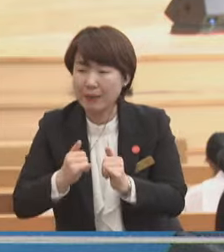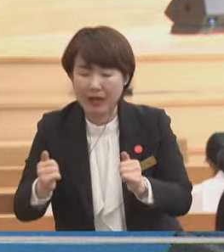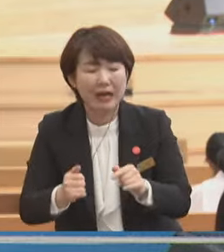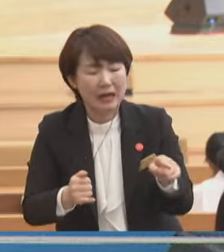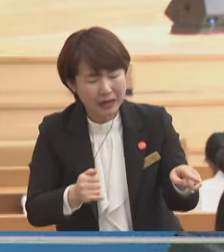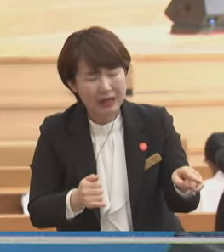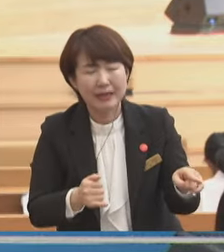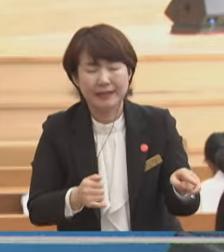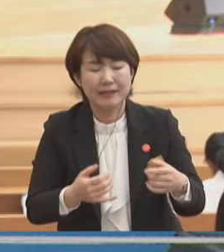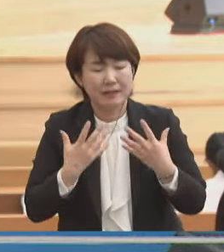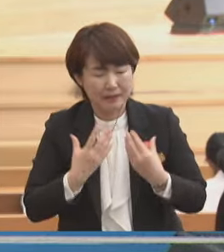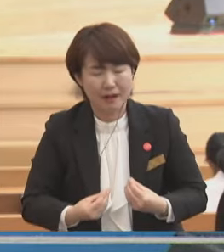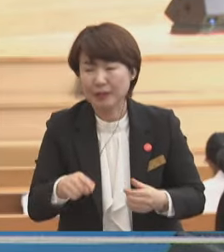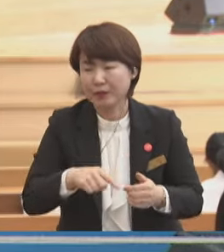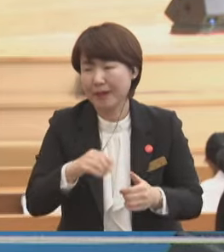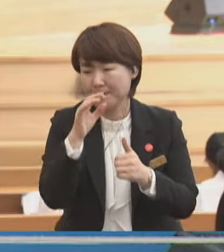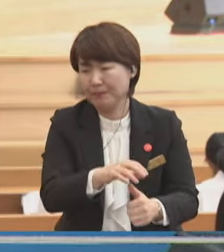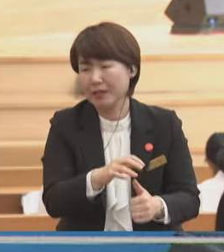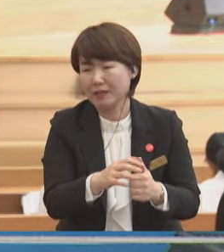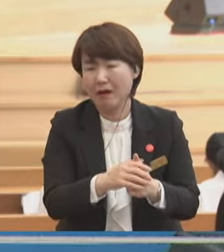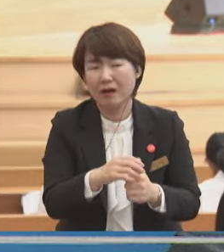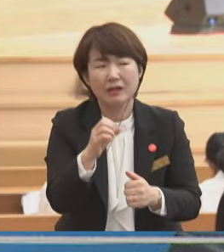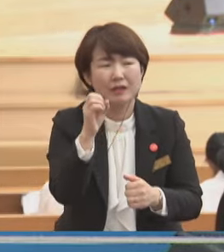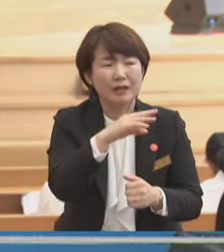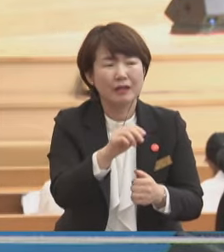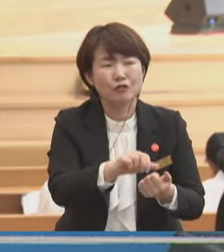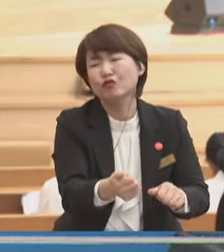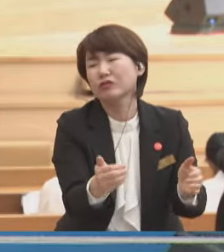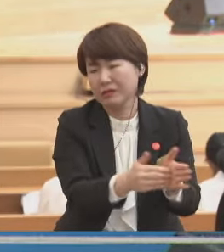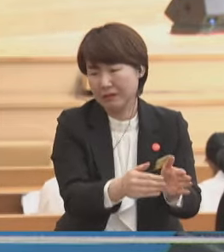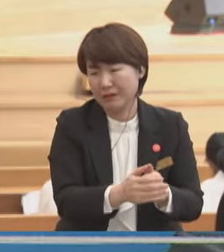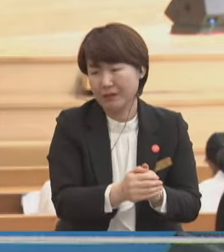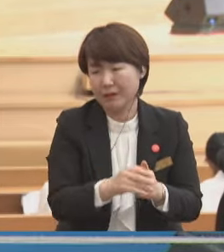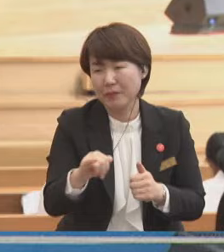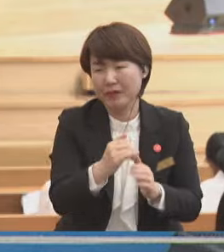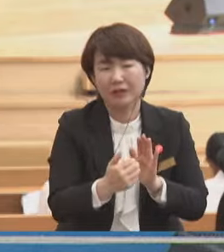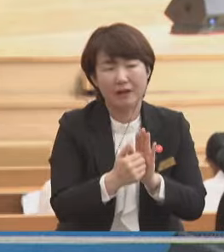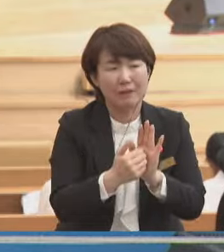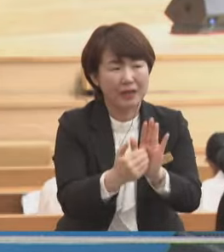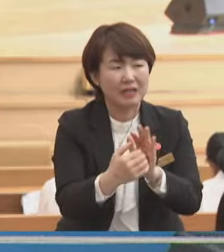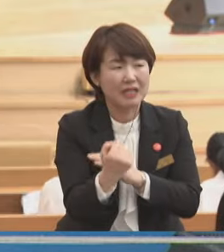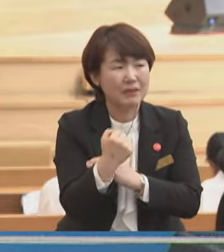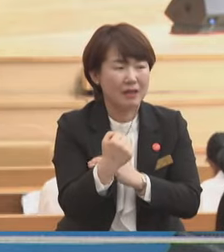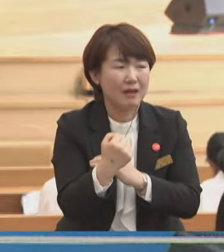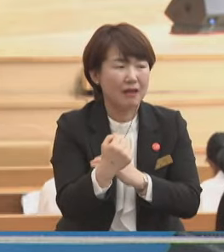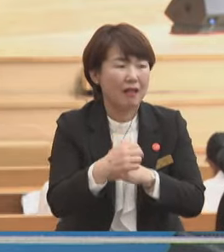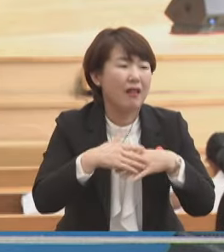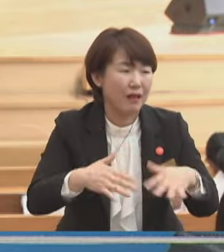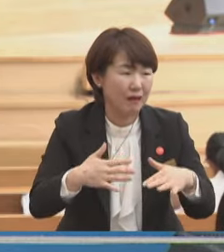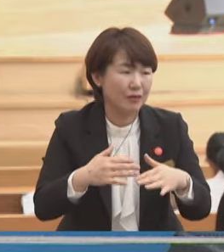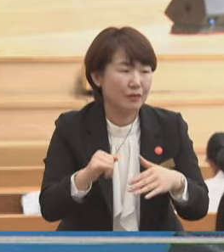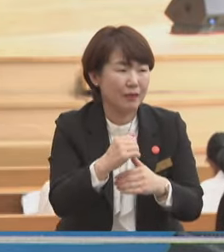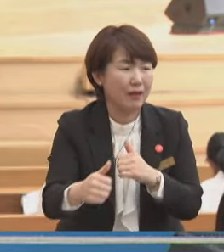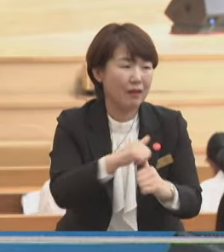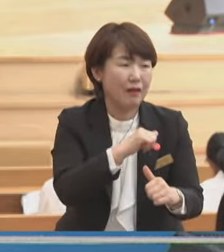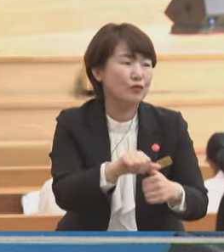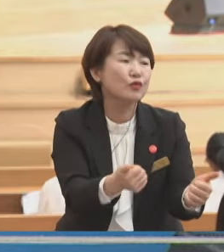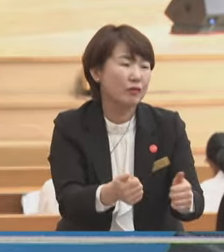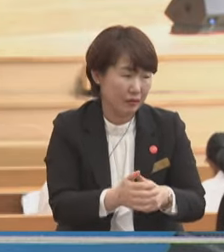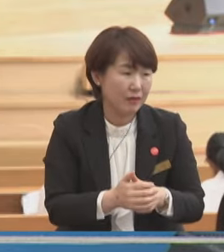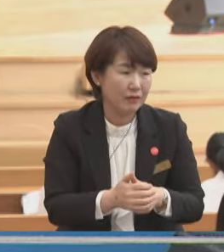먹혀 버린 거예 그 면역이 깨져 버리고 균이 들어와서 죽어버리